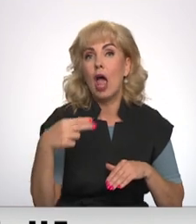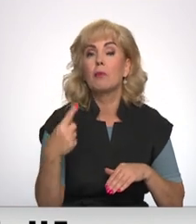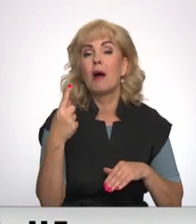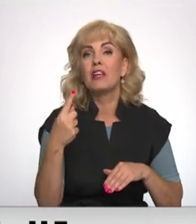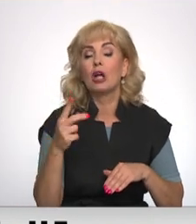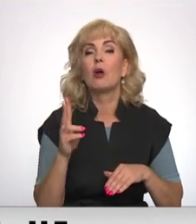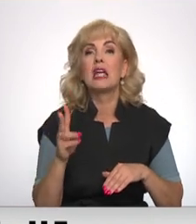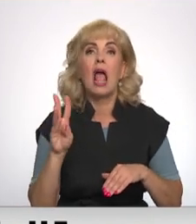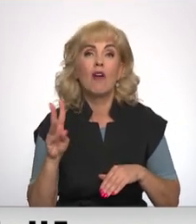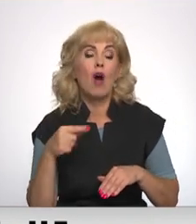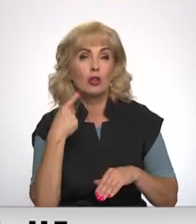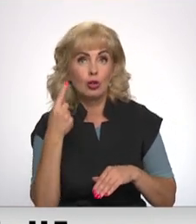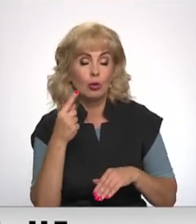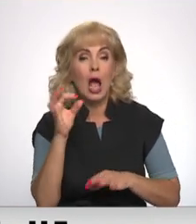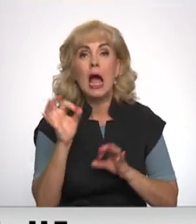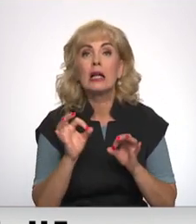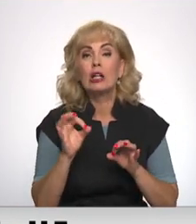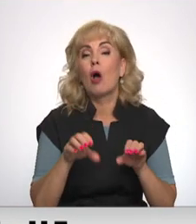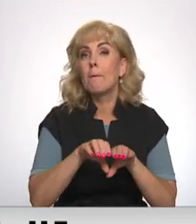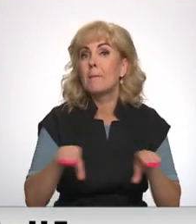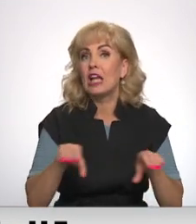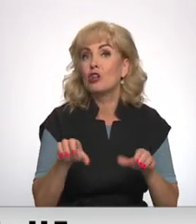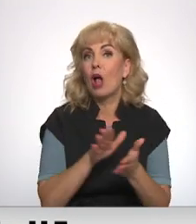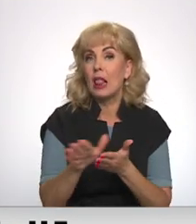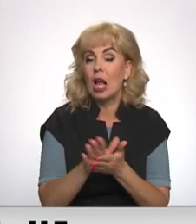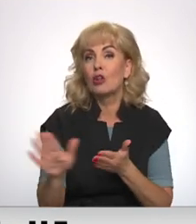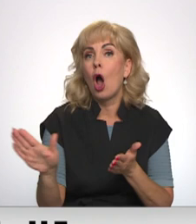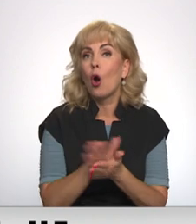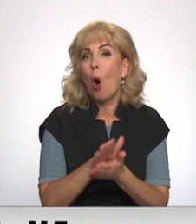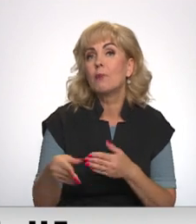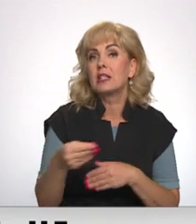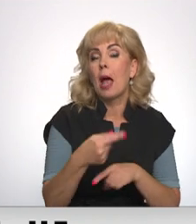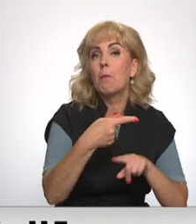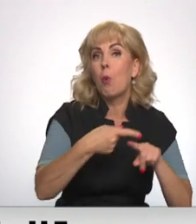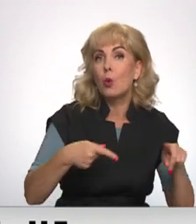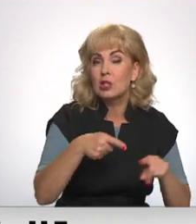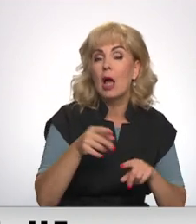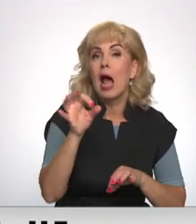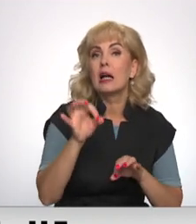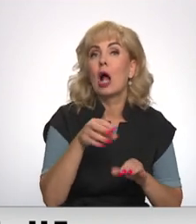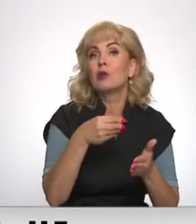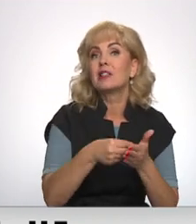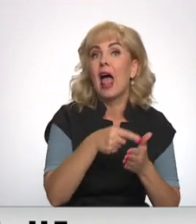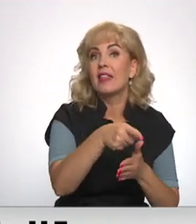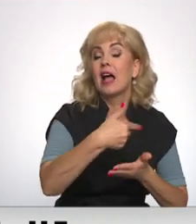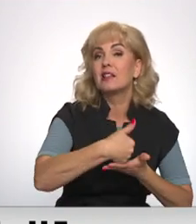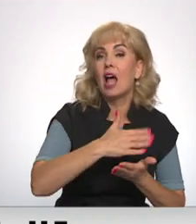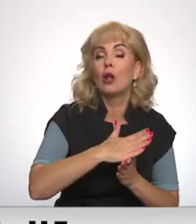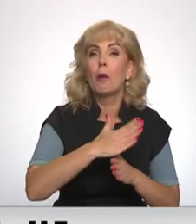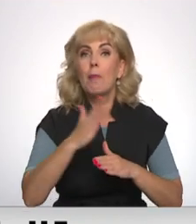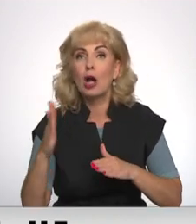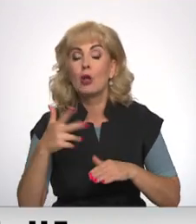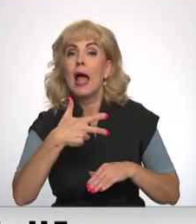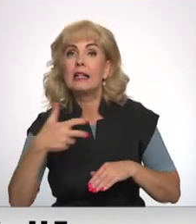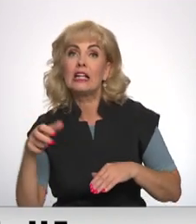megavatstundu. Granulu un brikešu lietotāju kompensācijā varēs saņemt pusi no tās granulu cenas daļas, kas pārsniedz